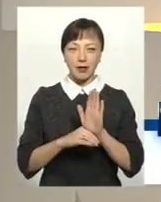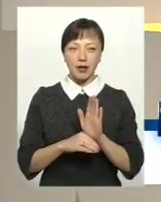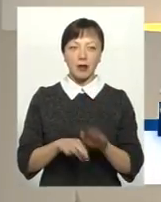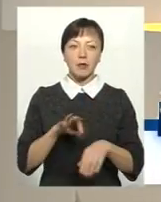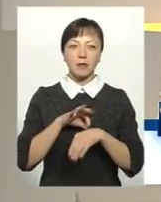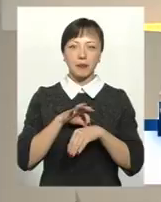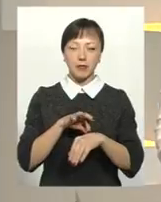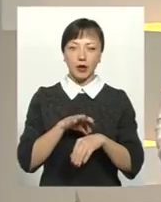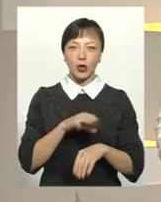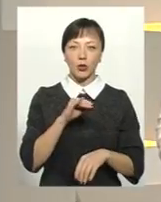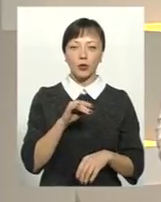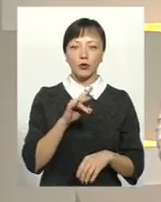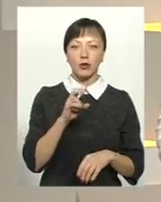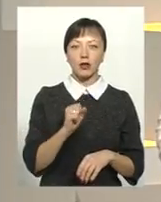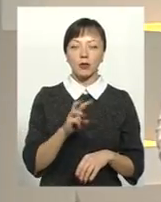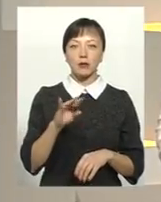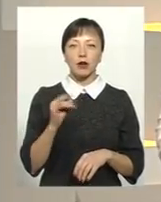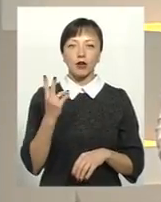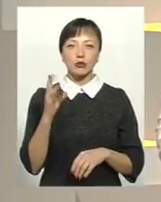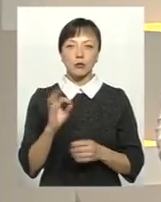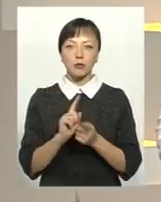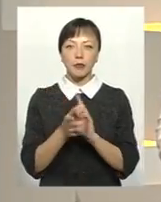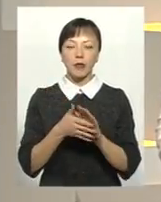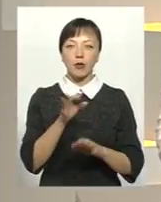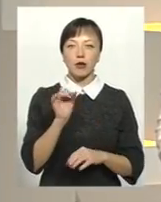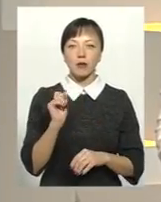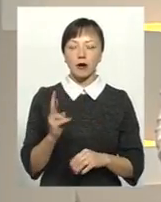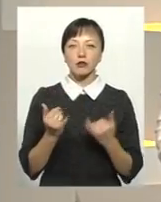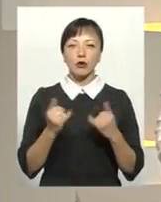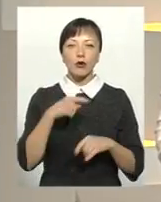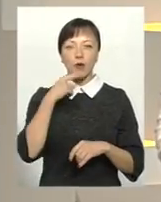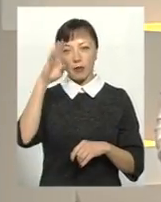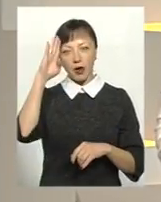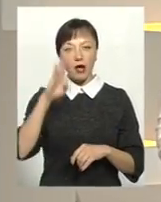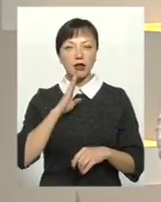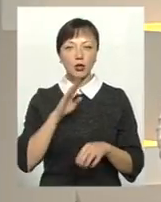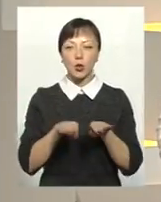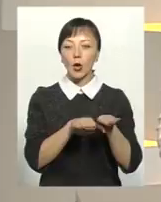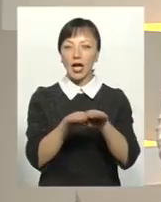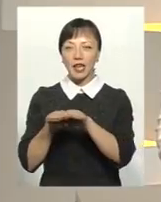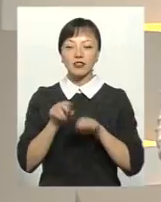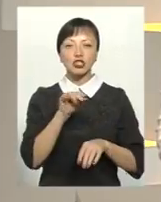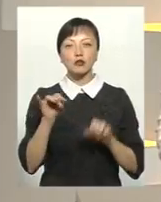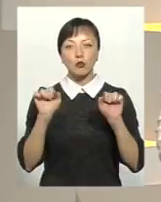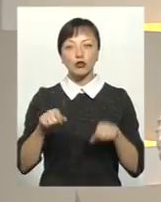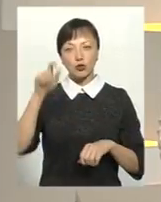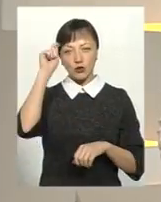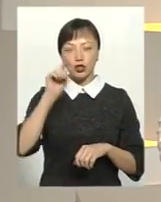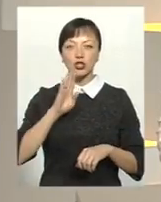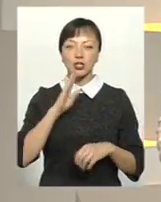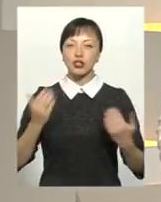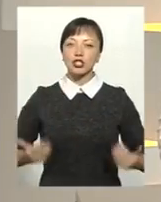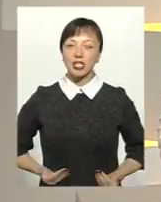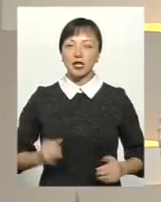Мітрашко і сурдопереклад Ольга Рибак. Сьогодні говоримо про гендерну рівність. Чи можуть чоловіки і жінки жити